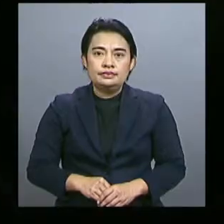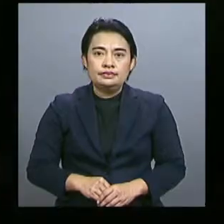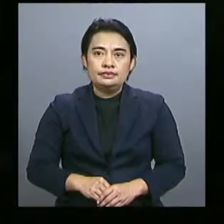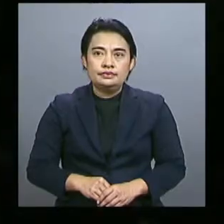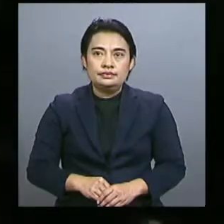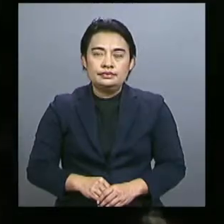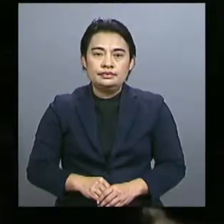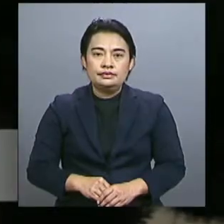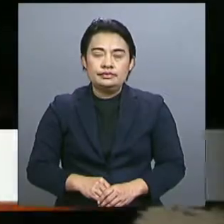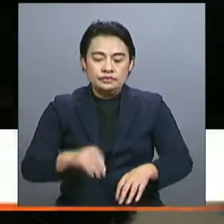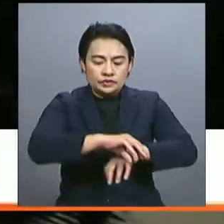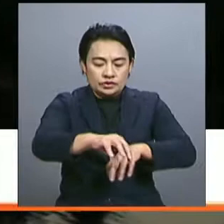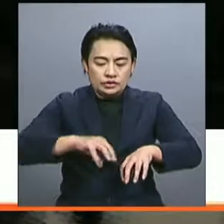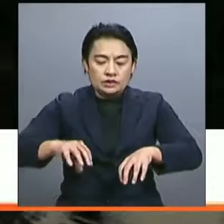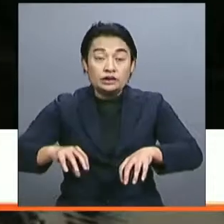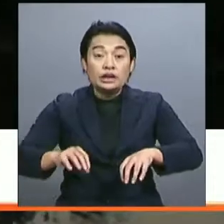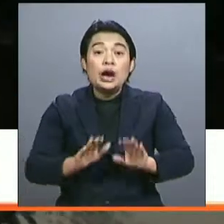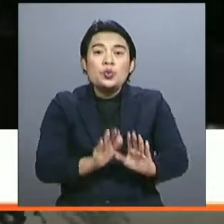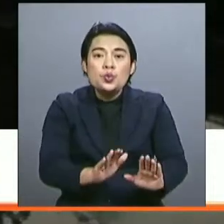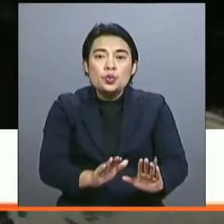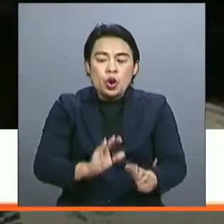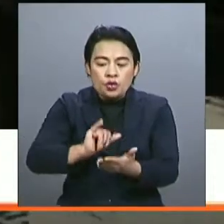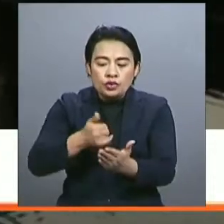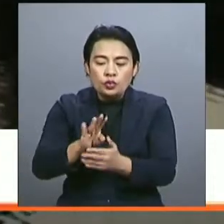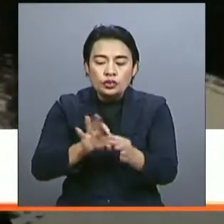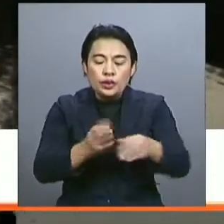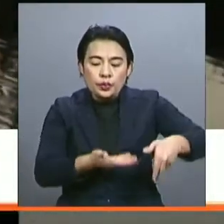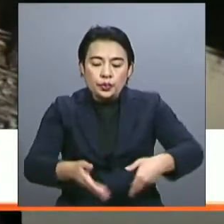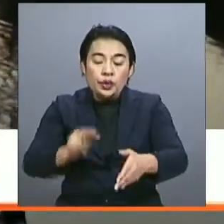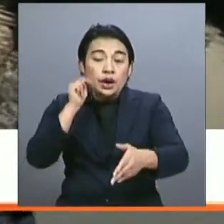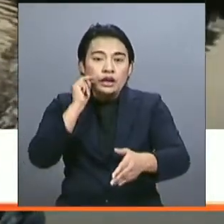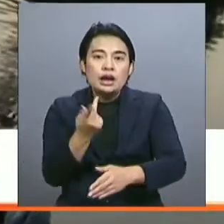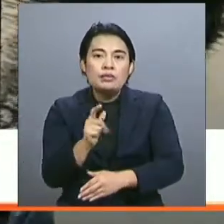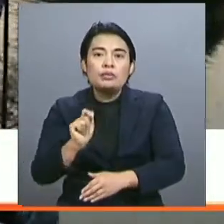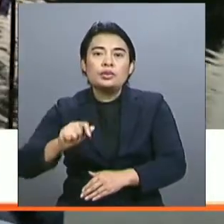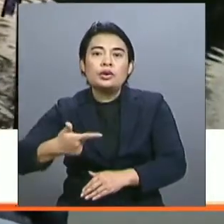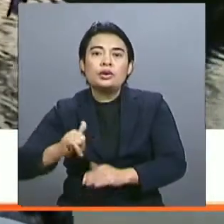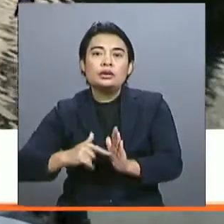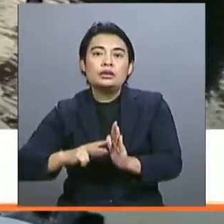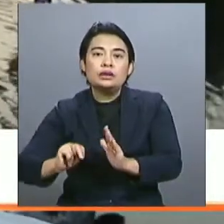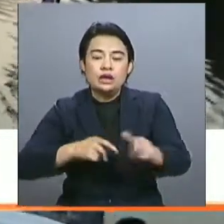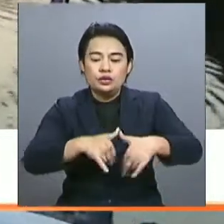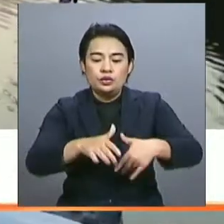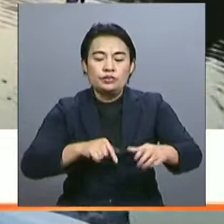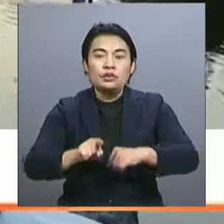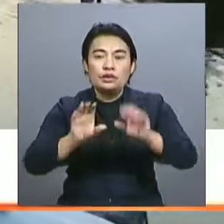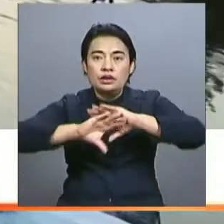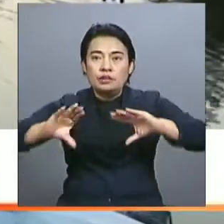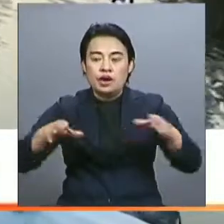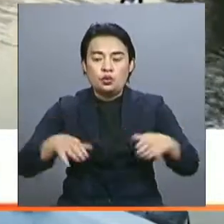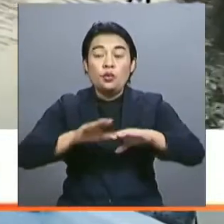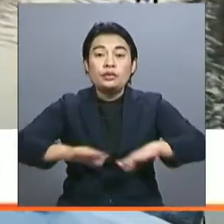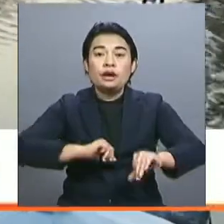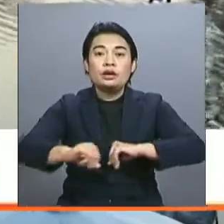ภาคีเครือข่ายอนุรักษ์และฟื้นฟูรุ่มน้ำคลองยันร่วมกับชาวบ้านและภาครัฐโดยมีกลุ่มเด็กและเยาวชนอนุ